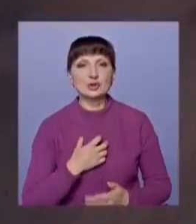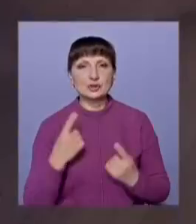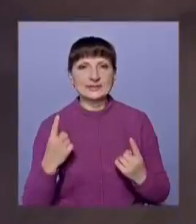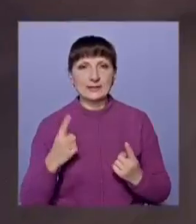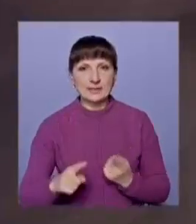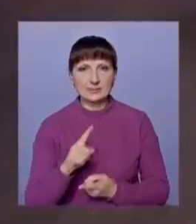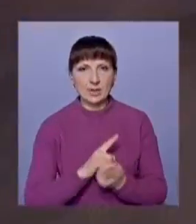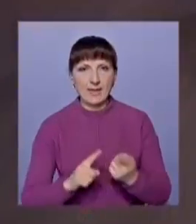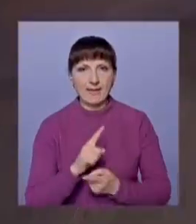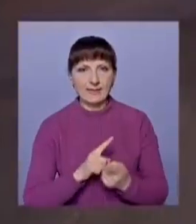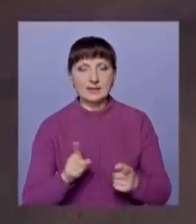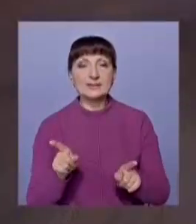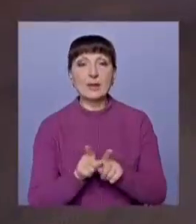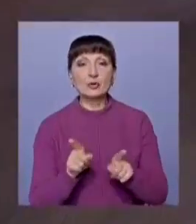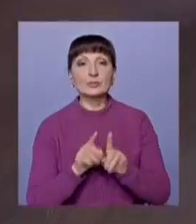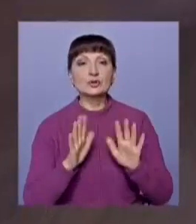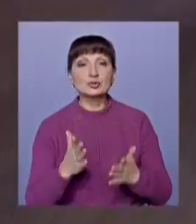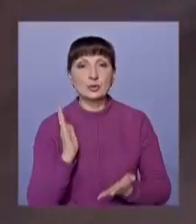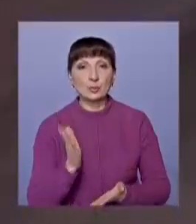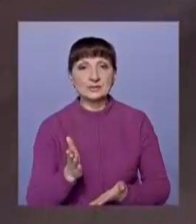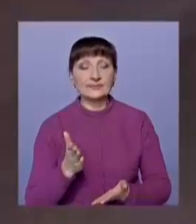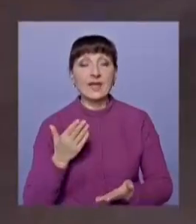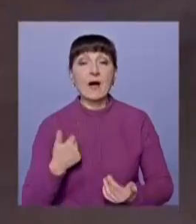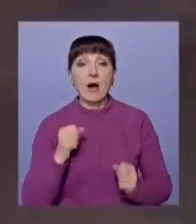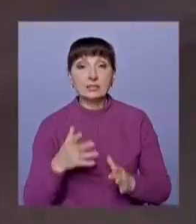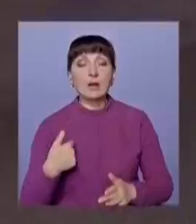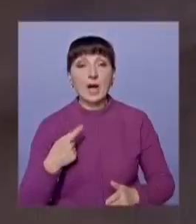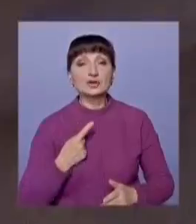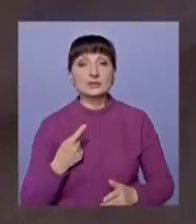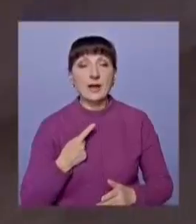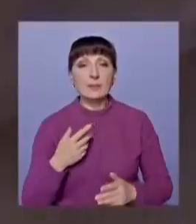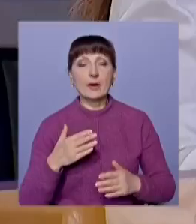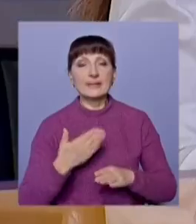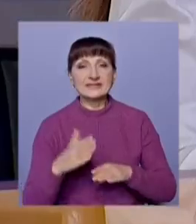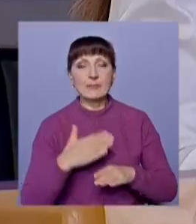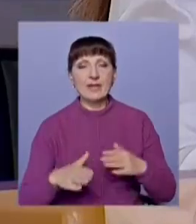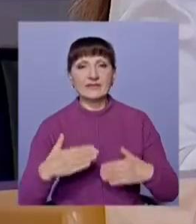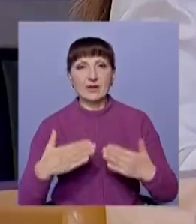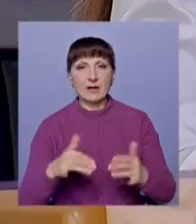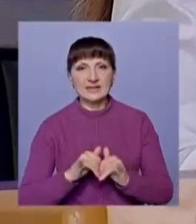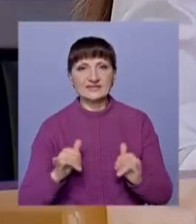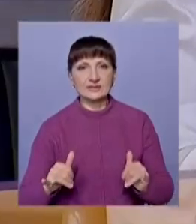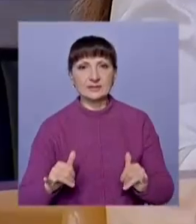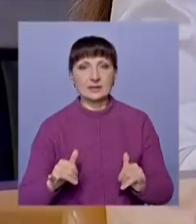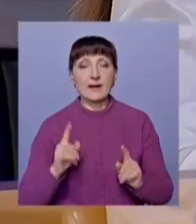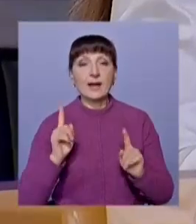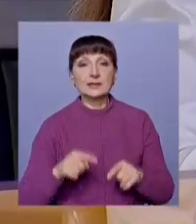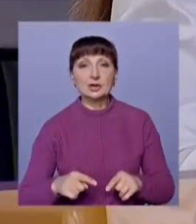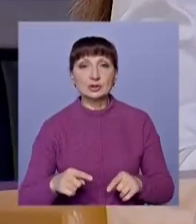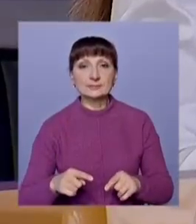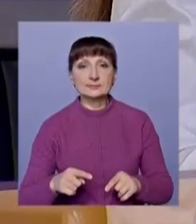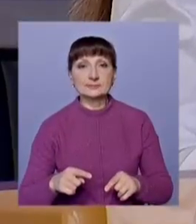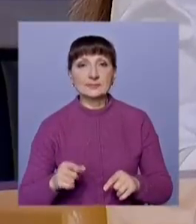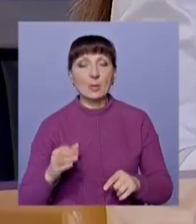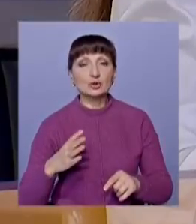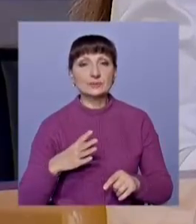значительные изменения, если подобные вещи случатся. Вот. А так мы ожидаем поступательного развития. Вот это, скорее всего,